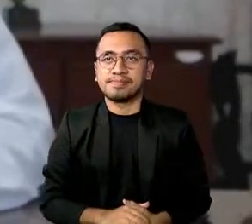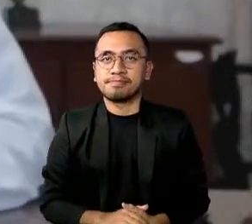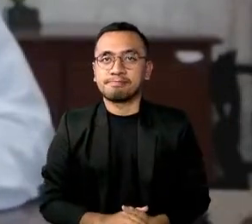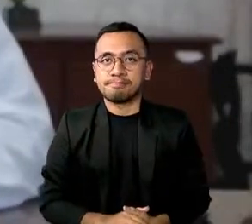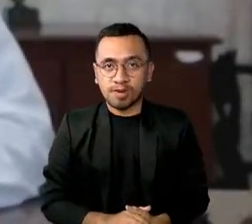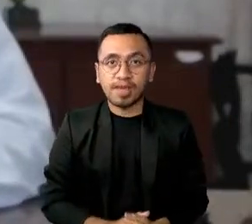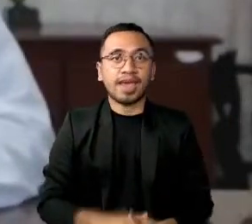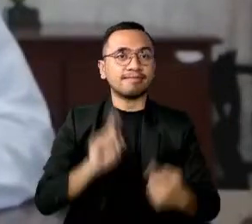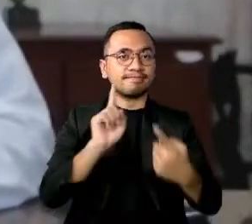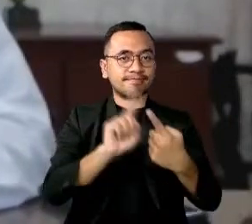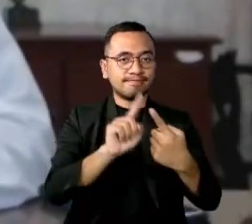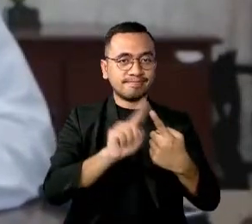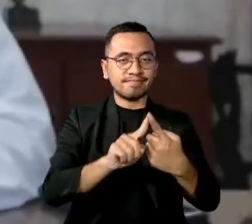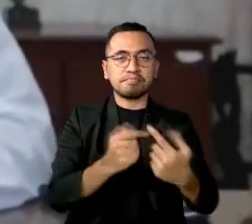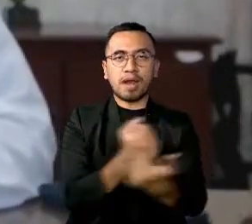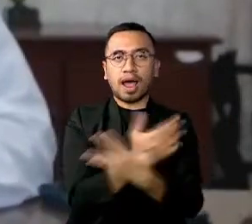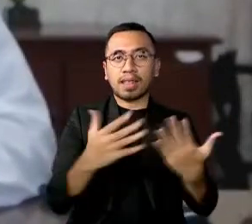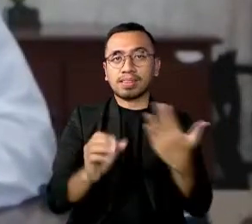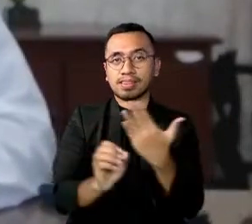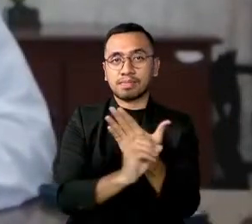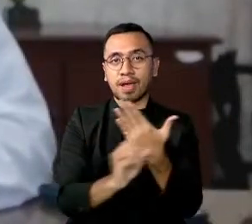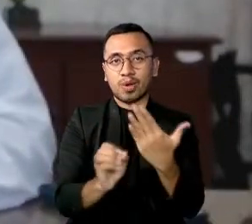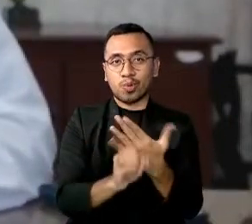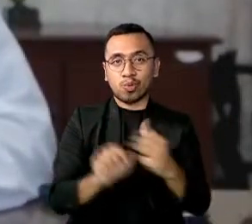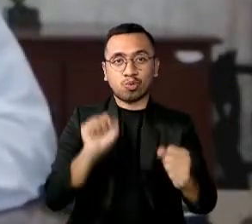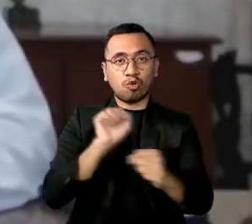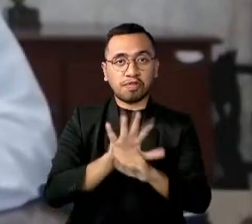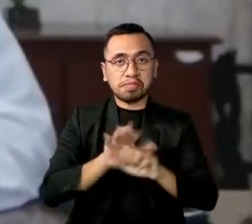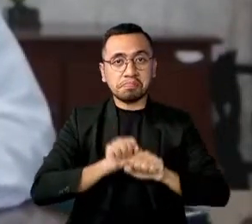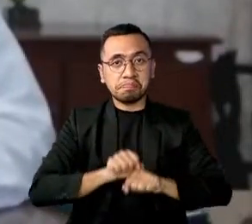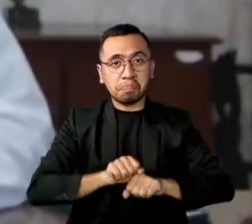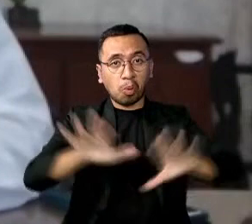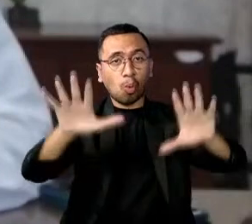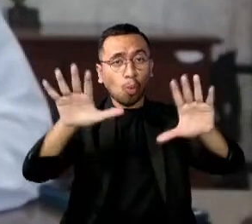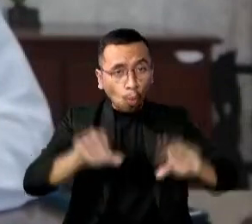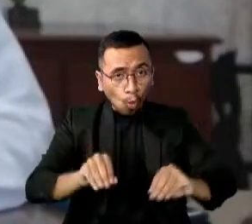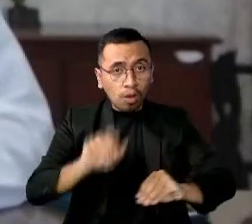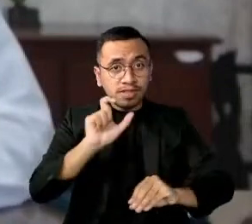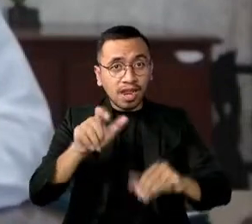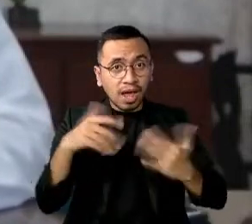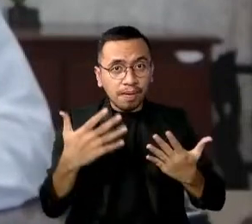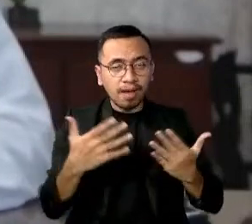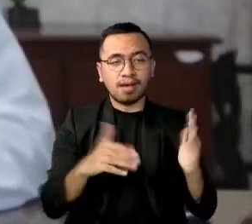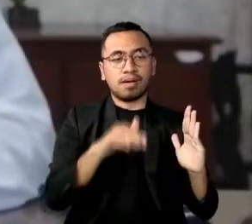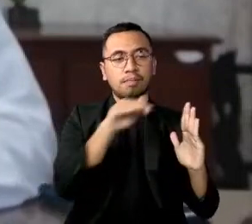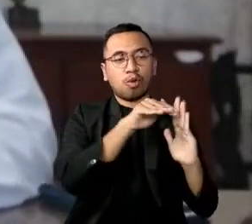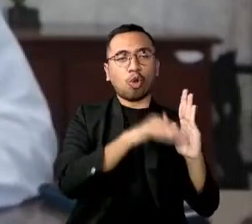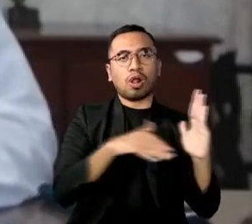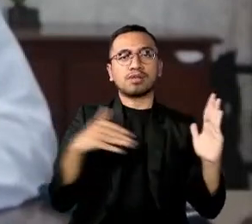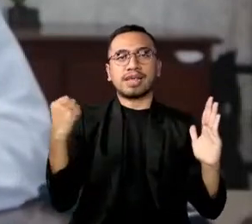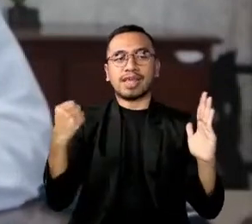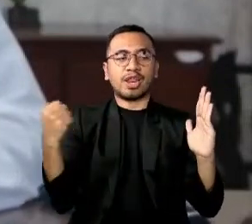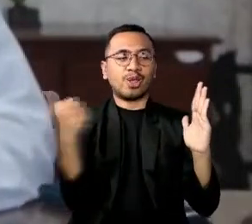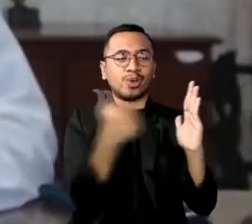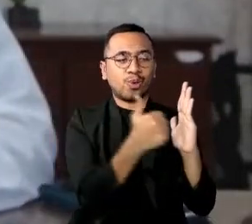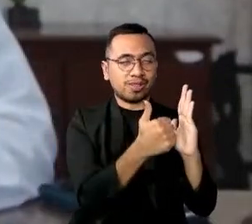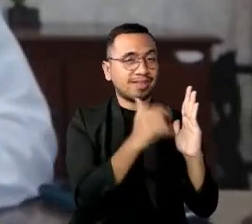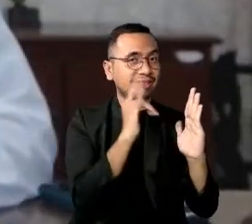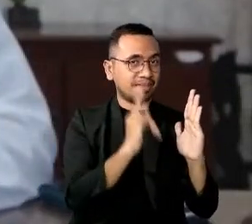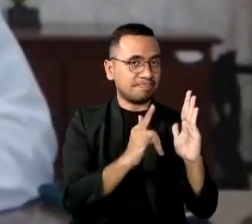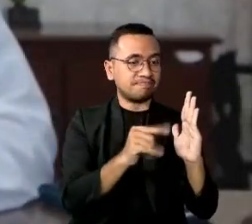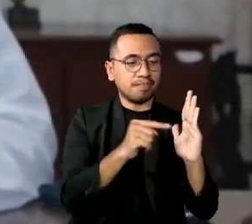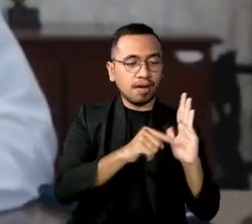bebas dari kopi tentu dengan menerapkan protokol kesehatan anjuran-anjuran rokok kesehatan terus kita